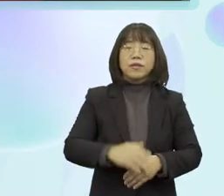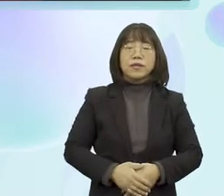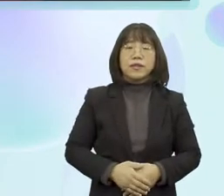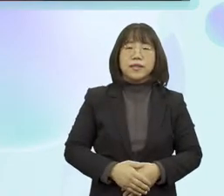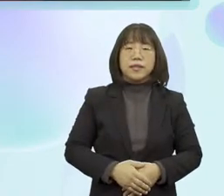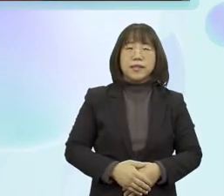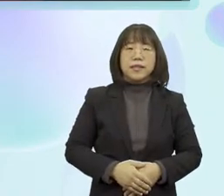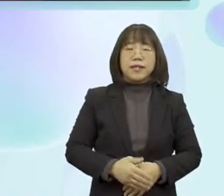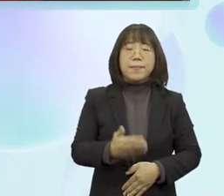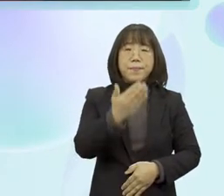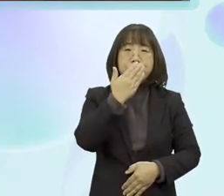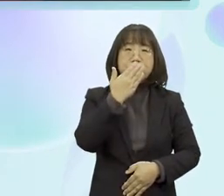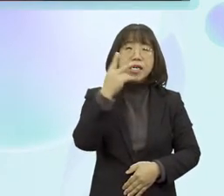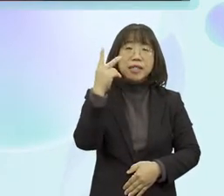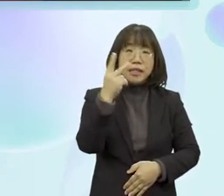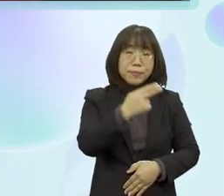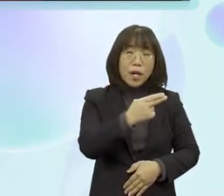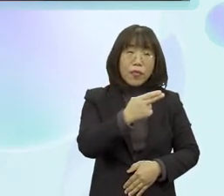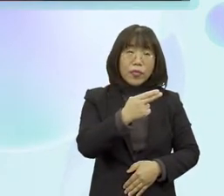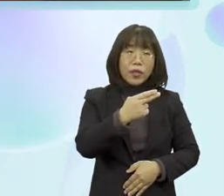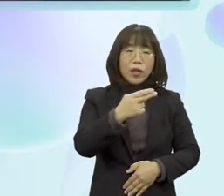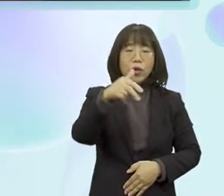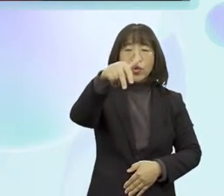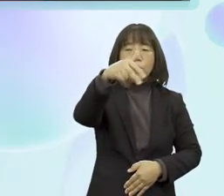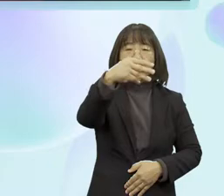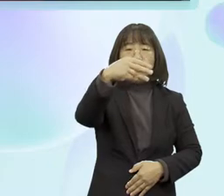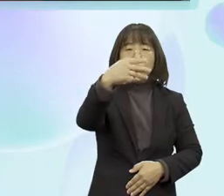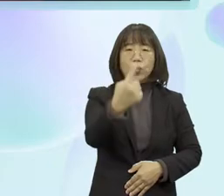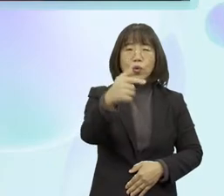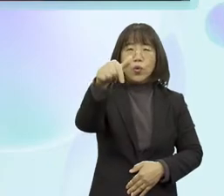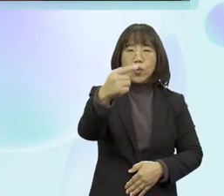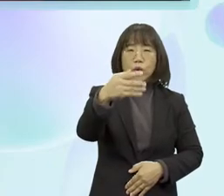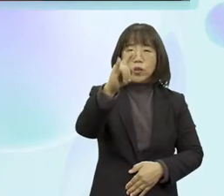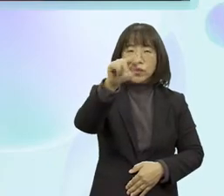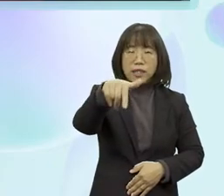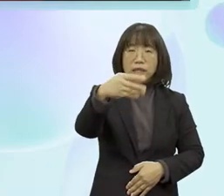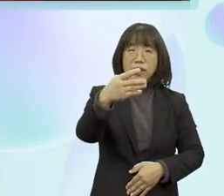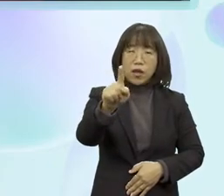조성하기 위해 금연 홍보용 로고 집터를 설치했습니다